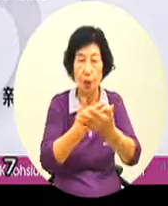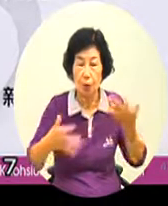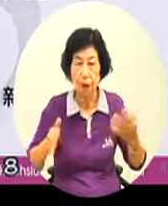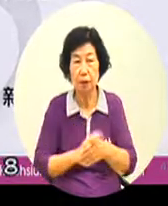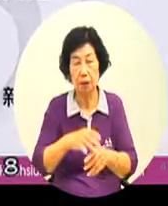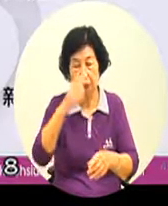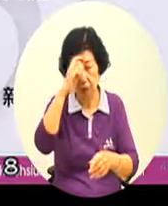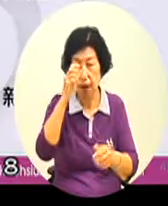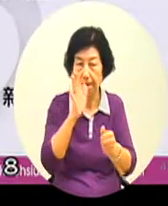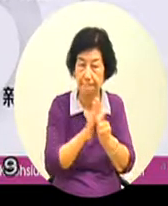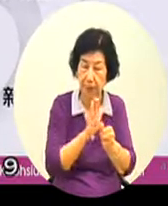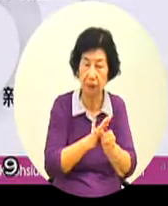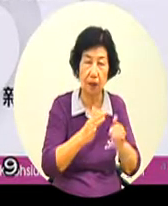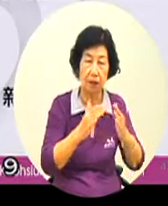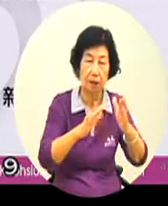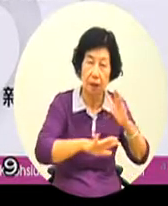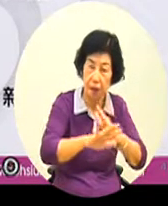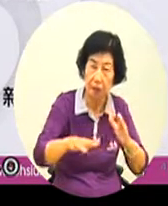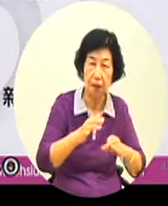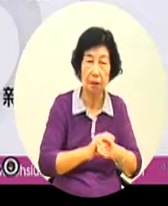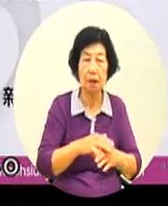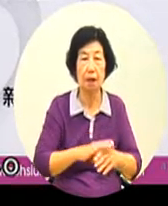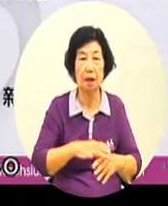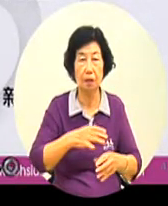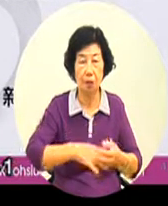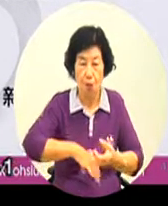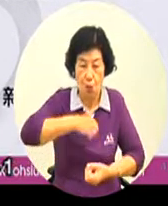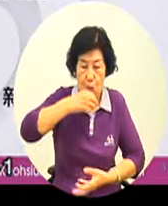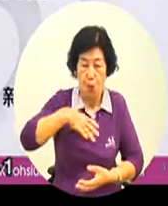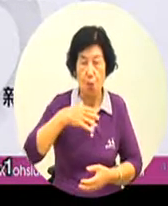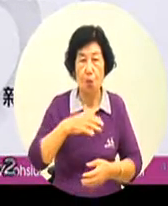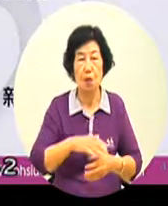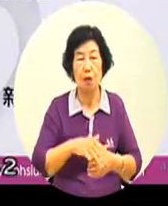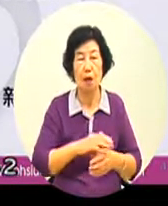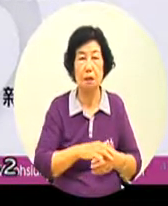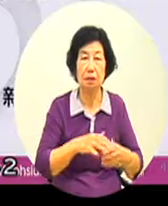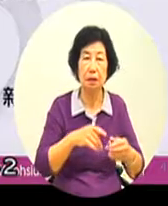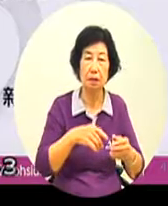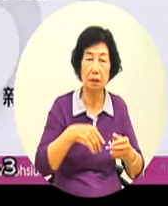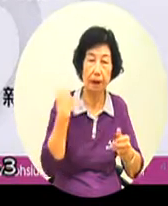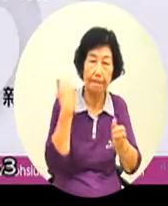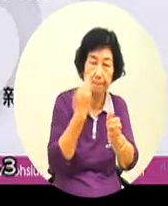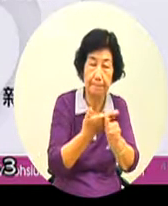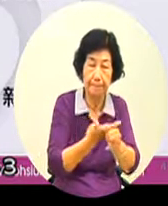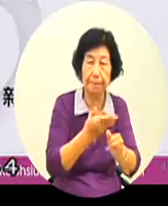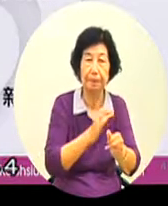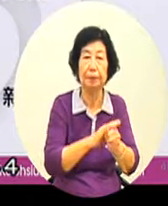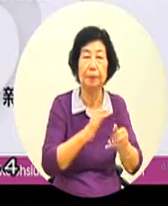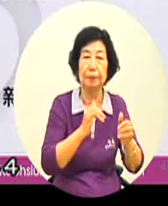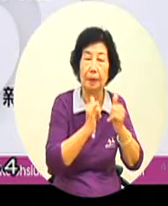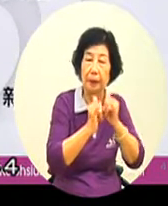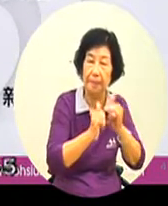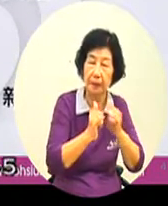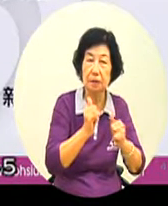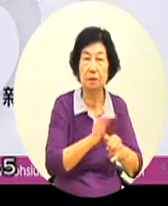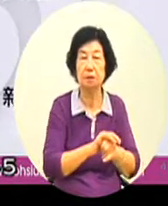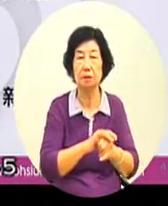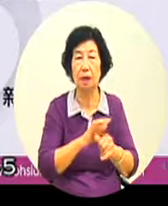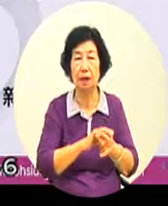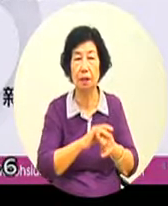顾的一个压力，针对高龄的这些市民朋友可以提供一个友善的一个环境。那针对育儿的辅